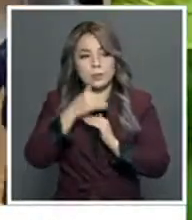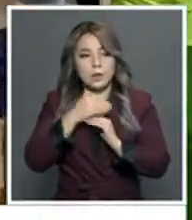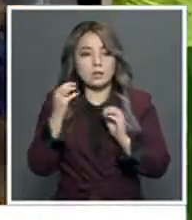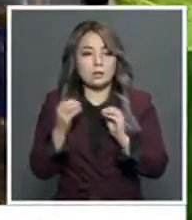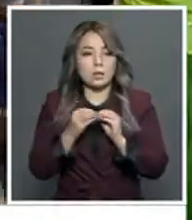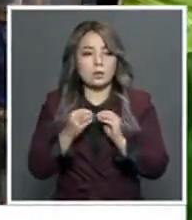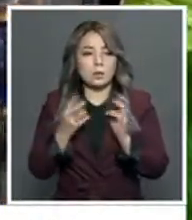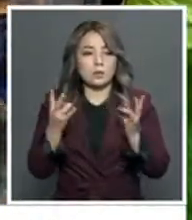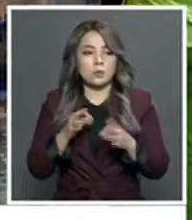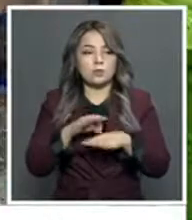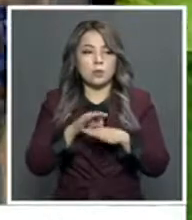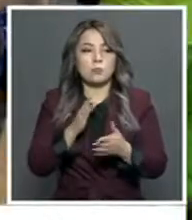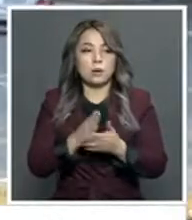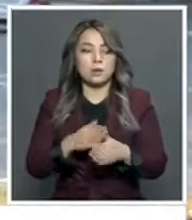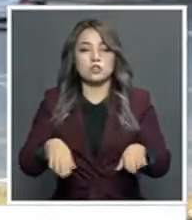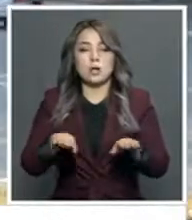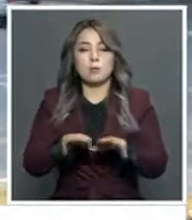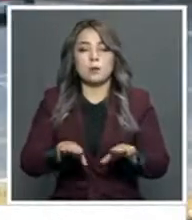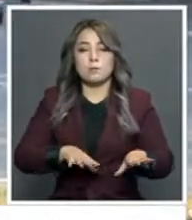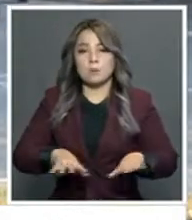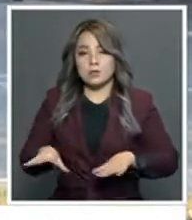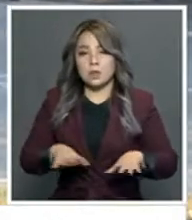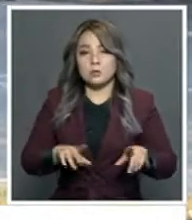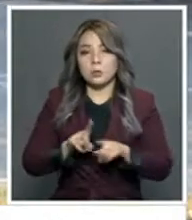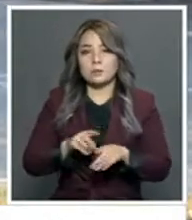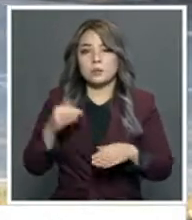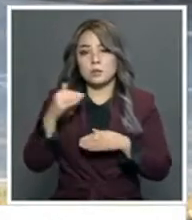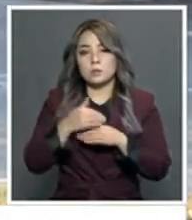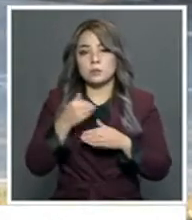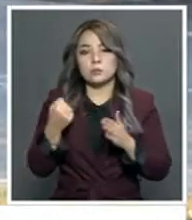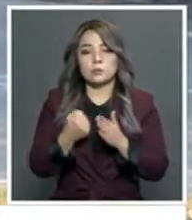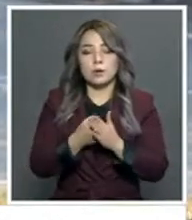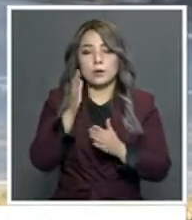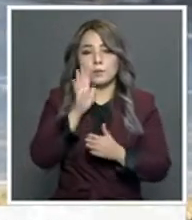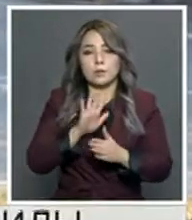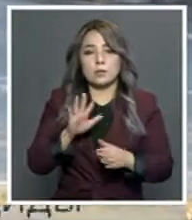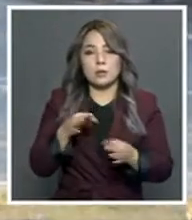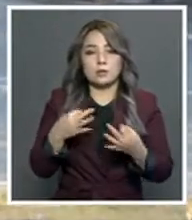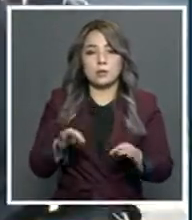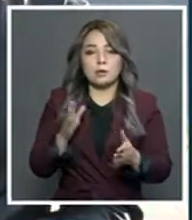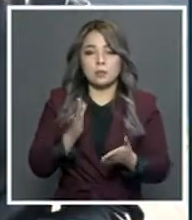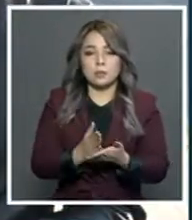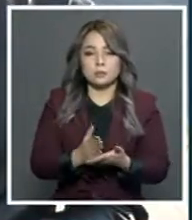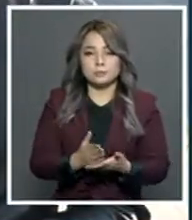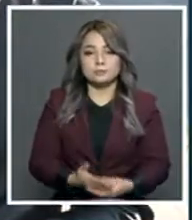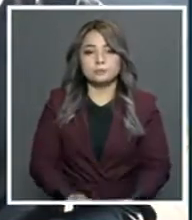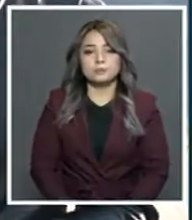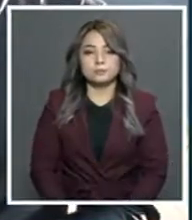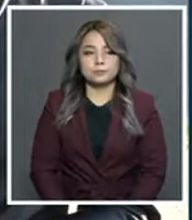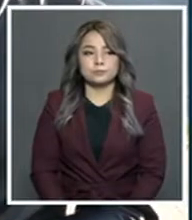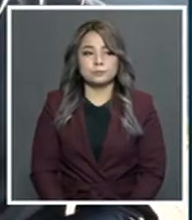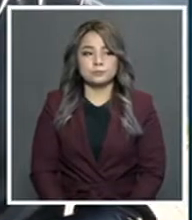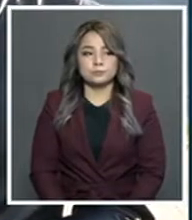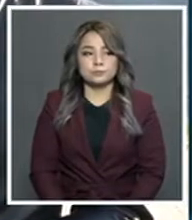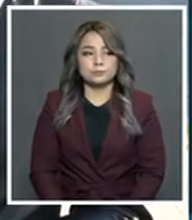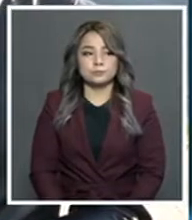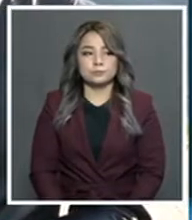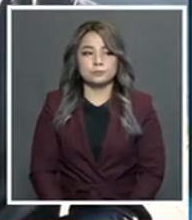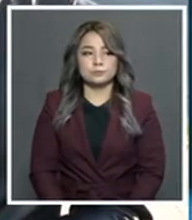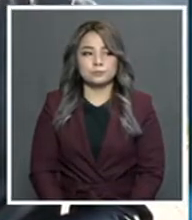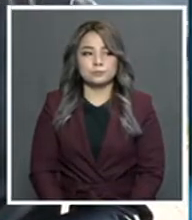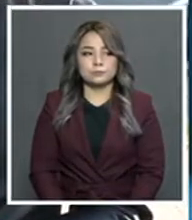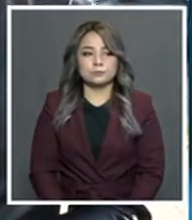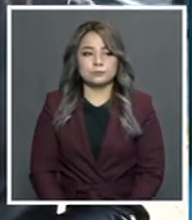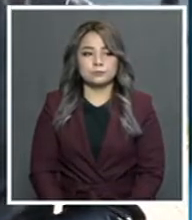Ал азық-түлік емес және жабық базалардың қызметіне кешкі сағат 5-ке дейін рұқсат етілді. Шерхан, бізде бар соңғы ақпарат осы. Сөз